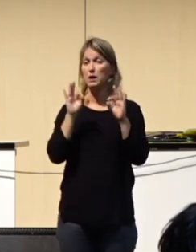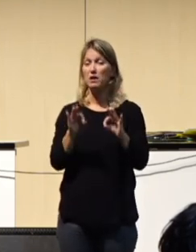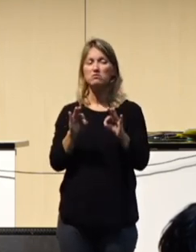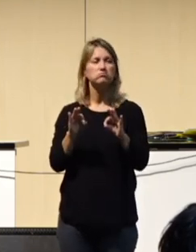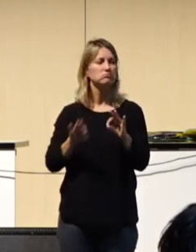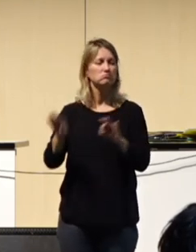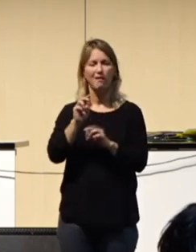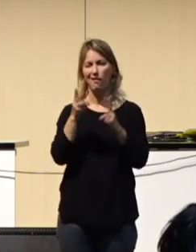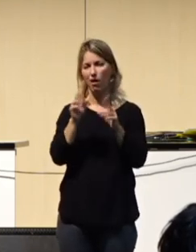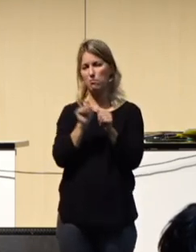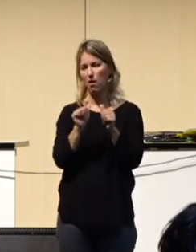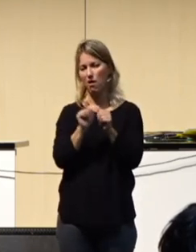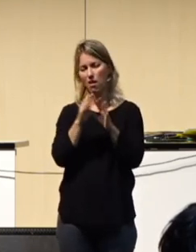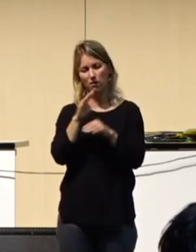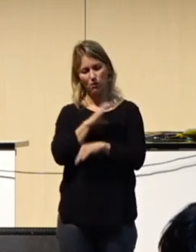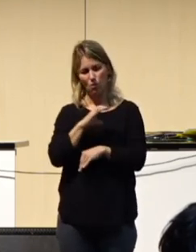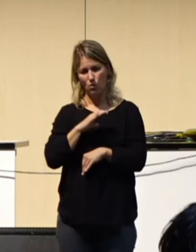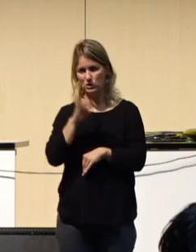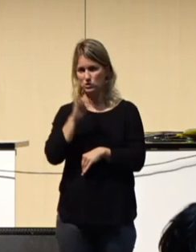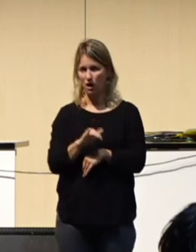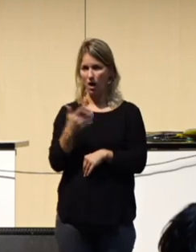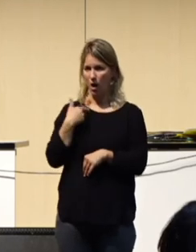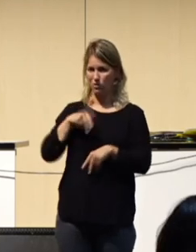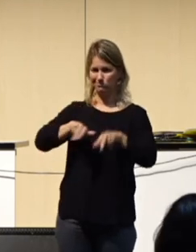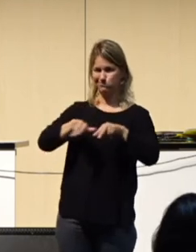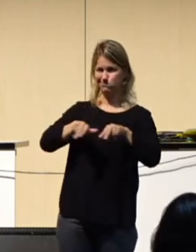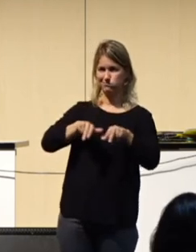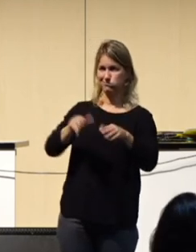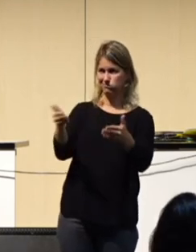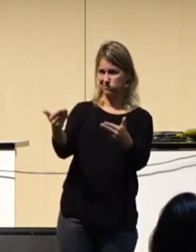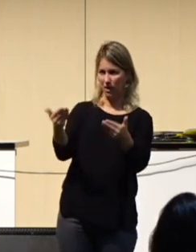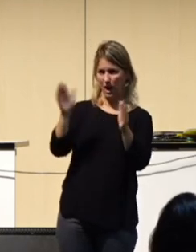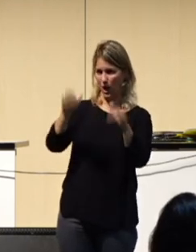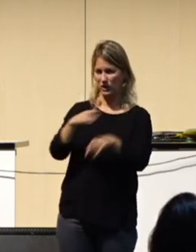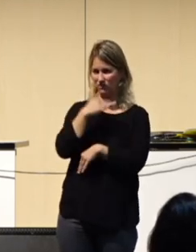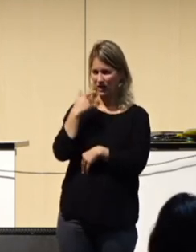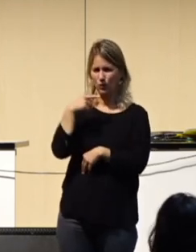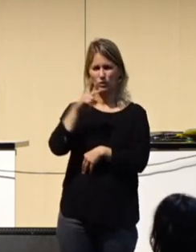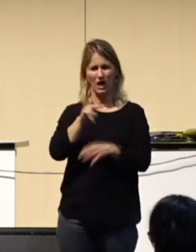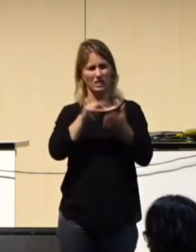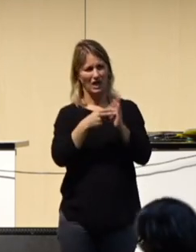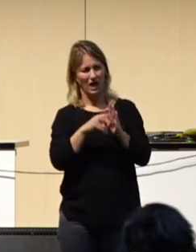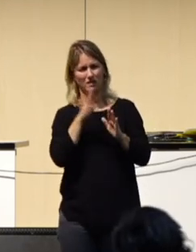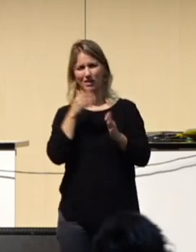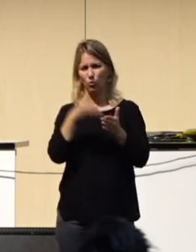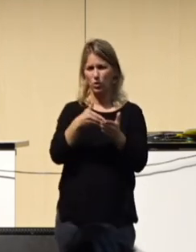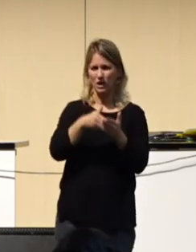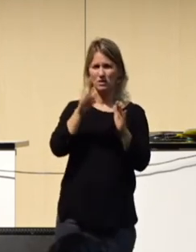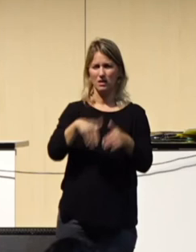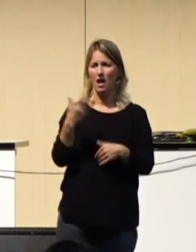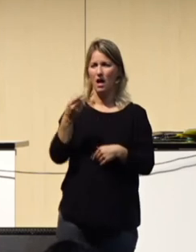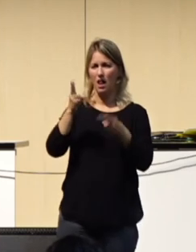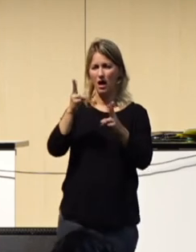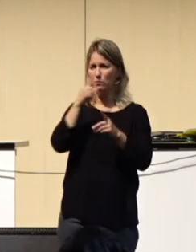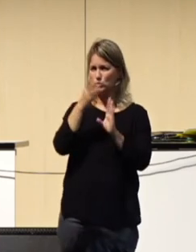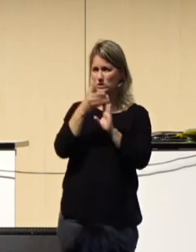Lehrermangels, gegen den ja auch nicht sehr viel unternommen wird, und all der technischen Hürden, die Lehrer mit den digitalen